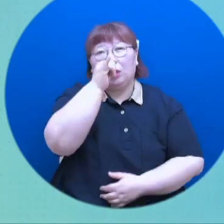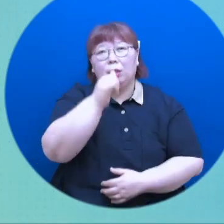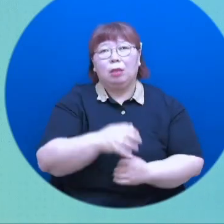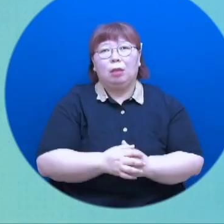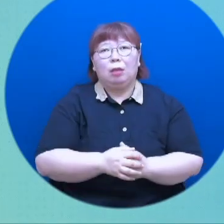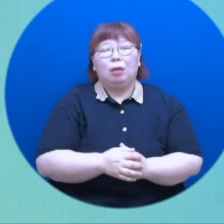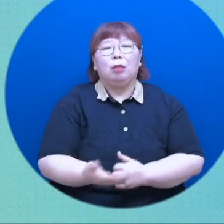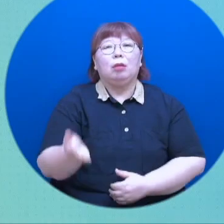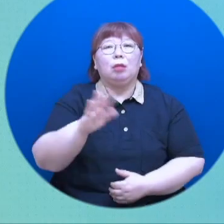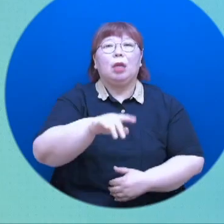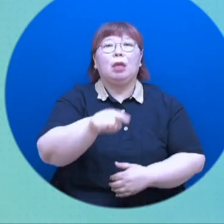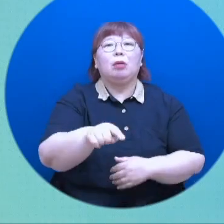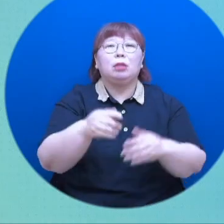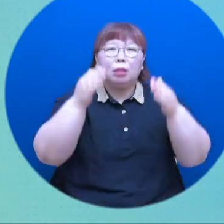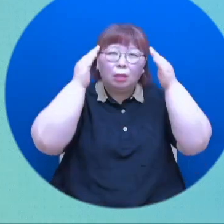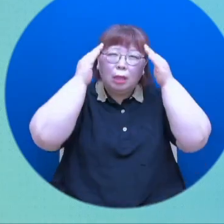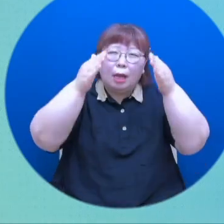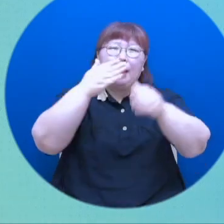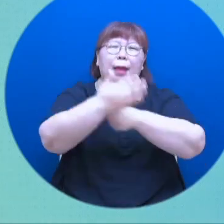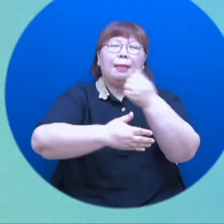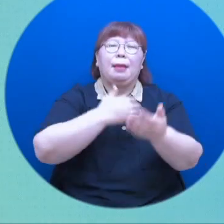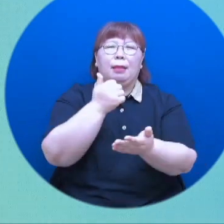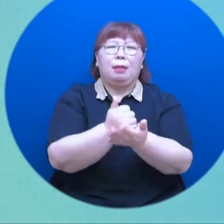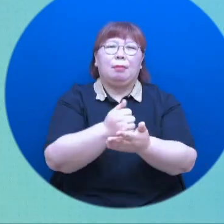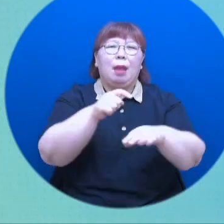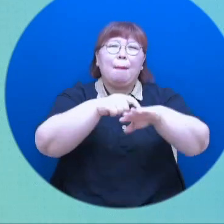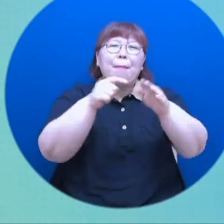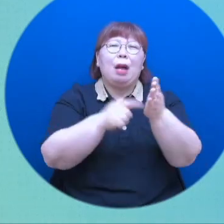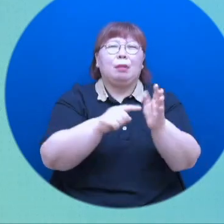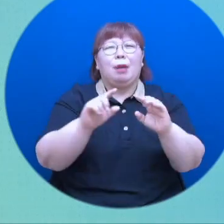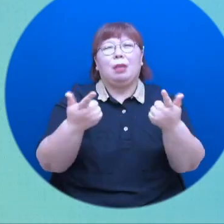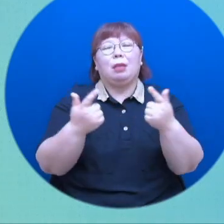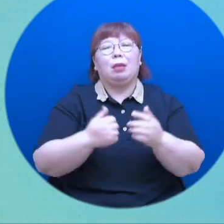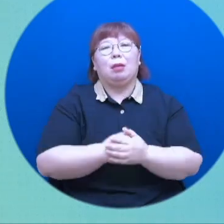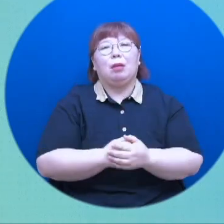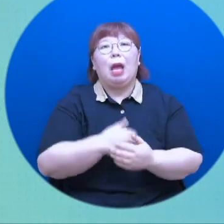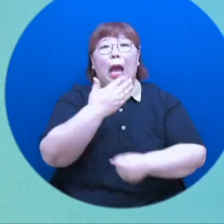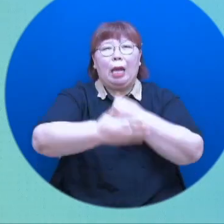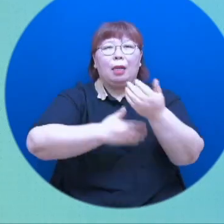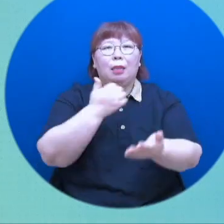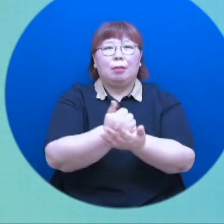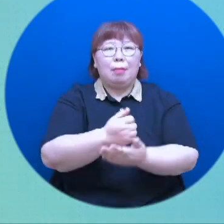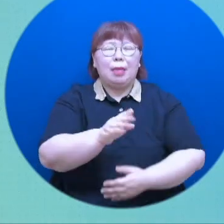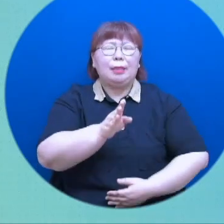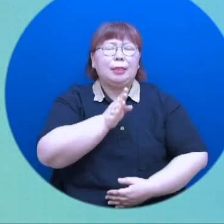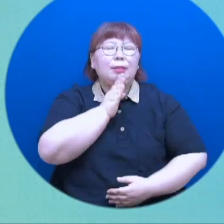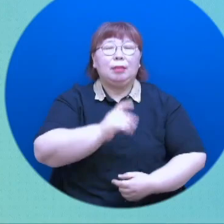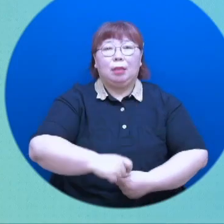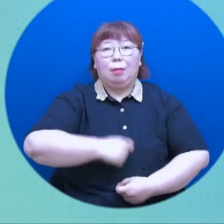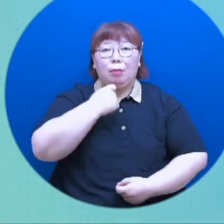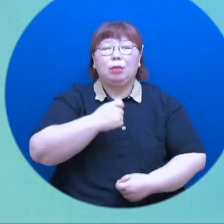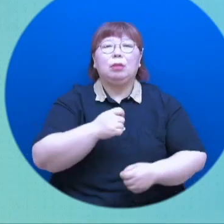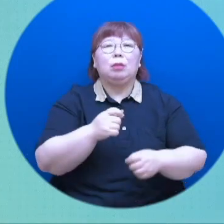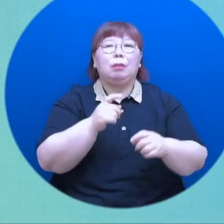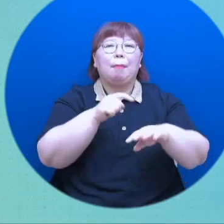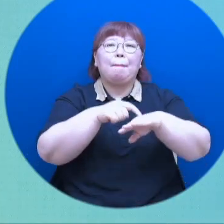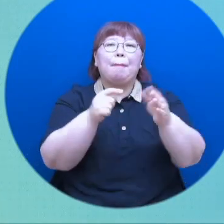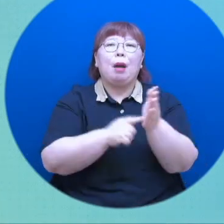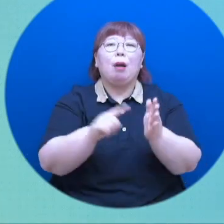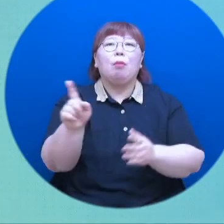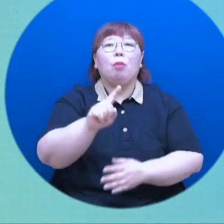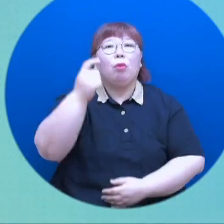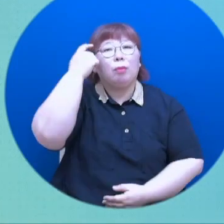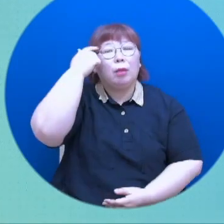이것은 너희들을 향한 하나님의 본심이 아니다. 그러면 하나님의 본심이 무엇입니까? 잘되게 하시는